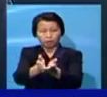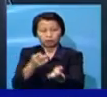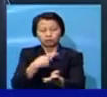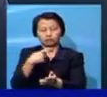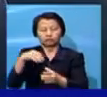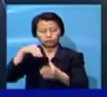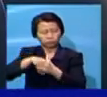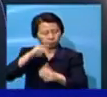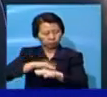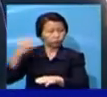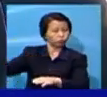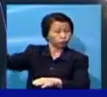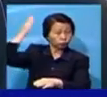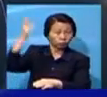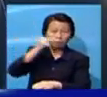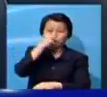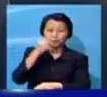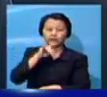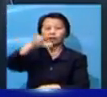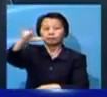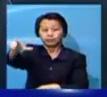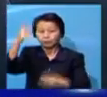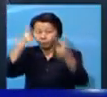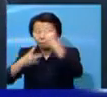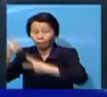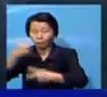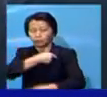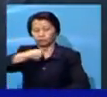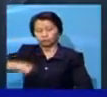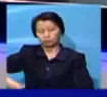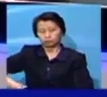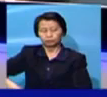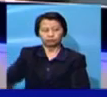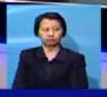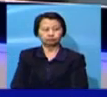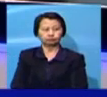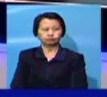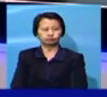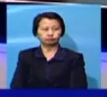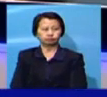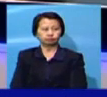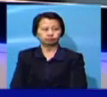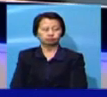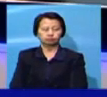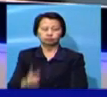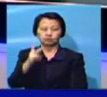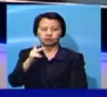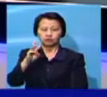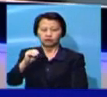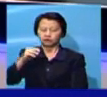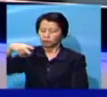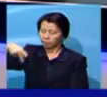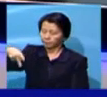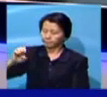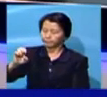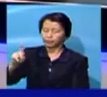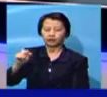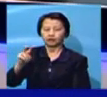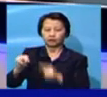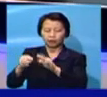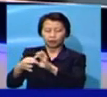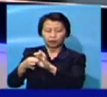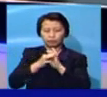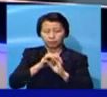lawatan Perdana Menteri ke Beijing baru-baru ini KM pekan aset terbaharu milik